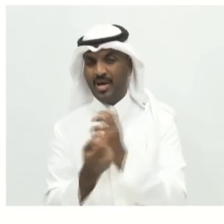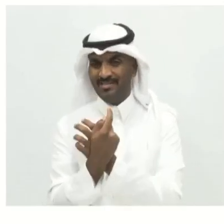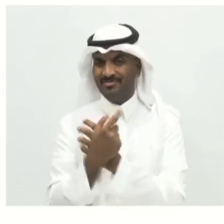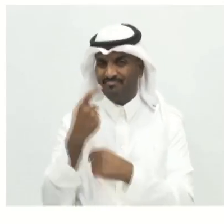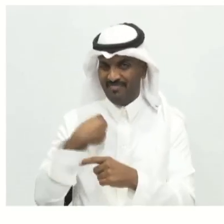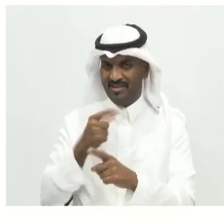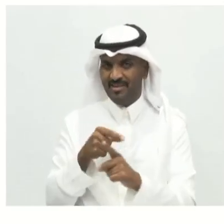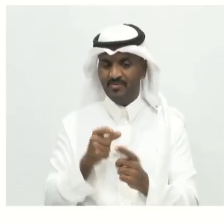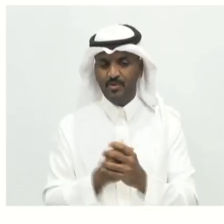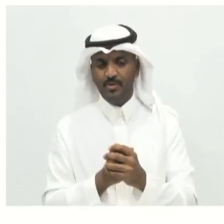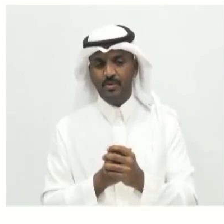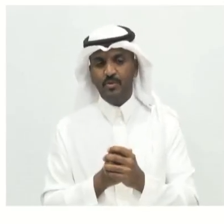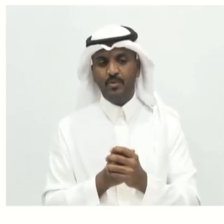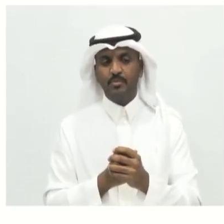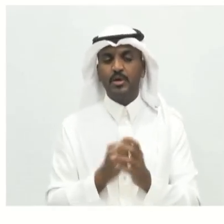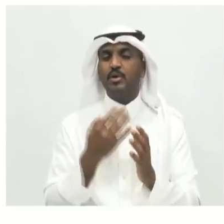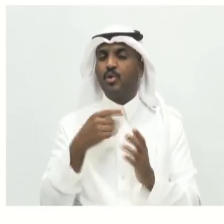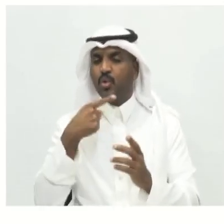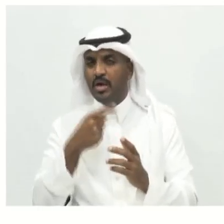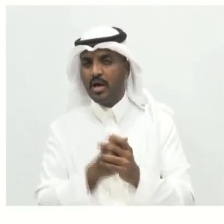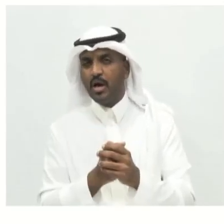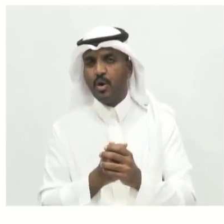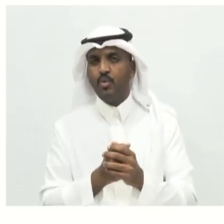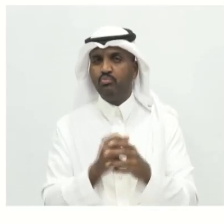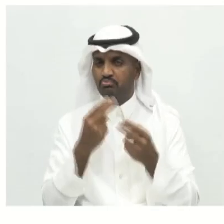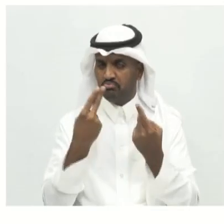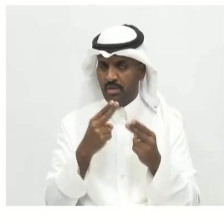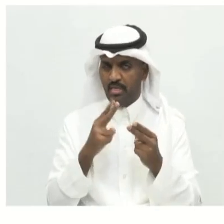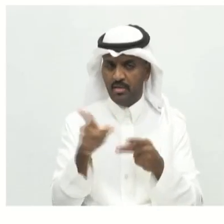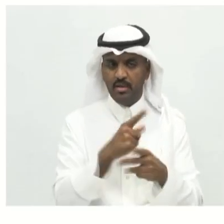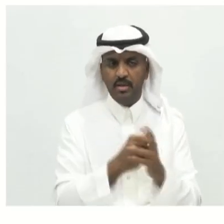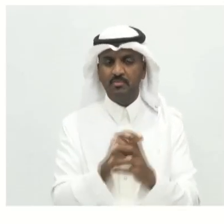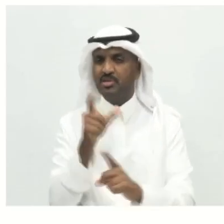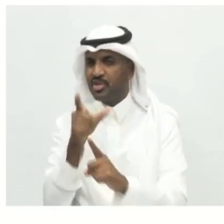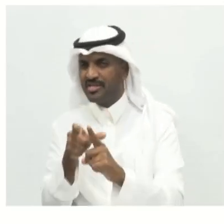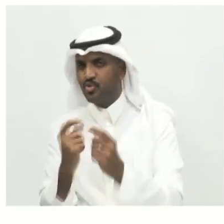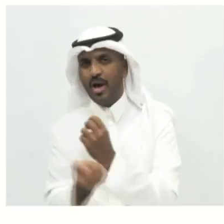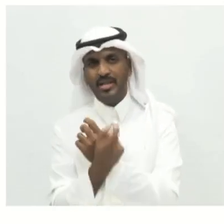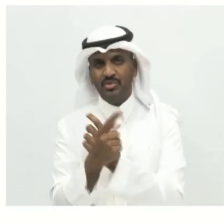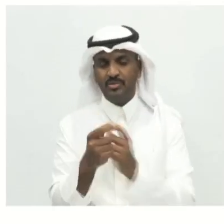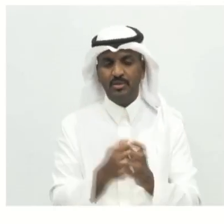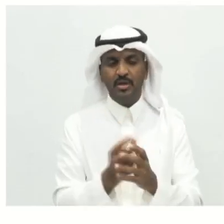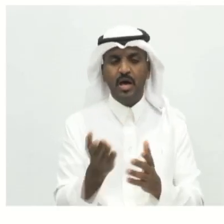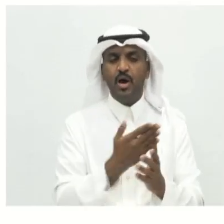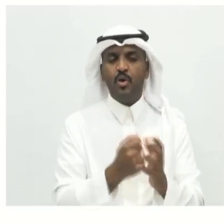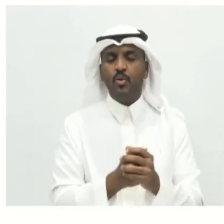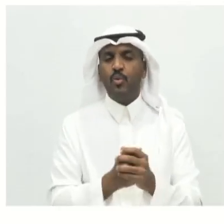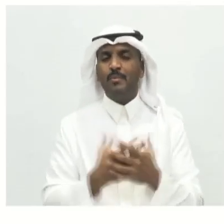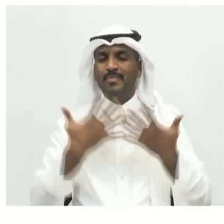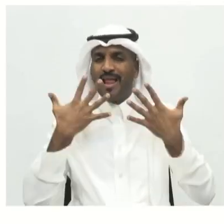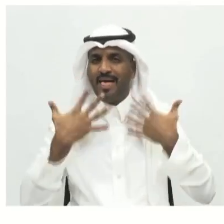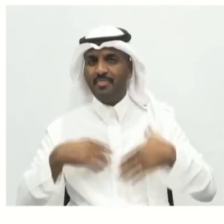بالرقيه الشرعيه او ياذن لمن يعالجه بها سواء كان ذلك من الامراض